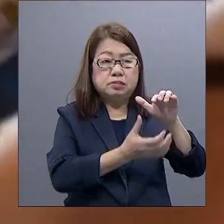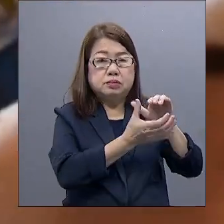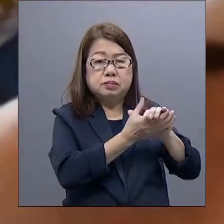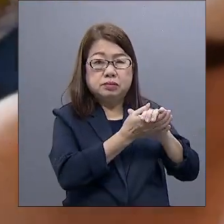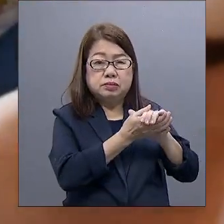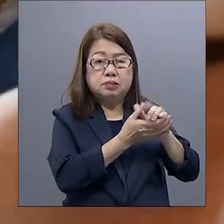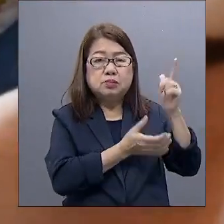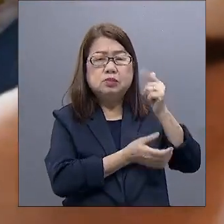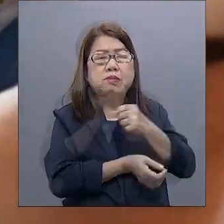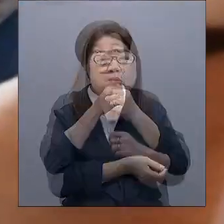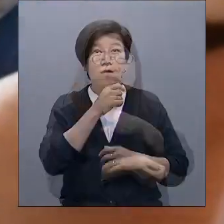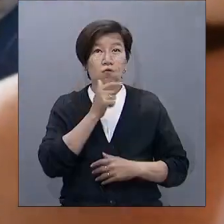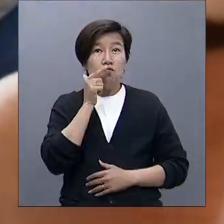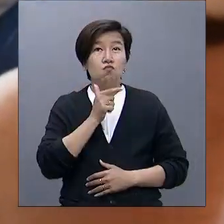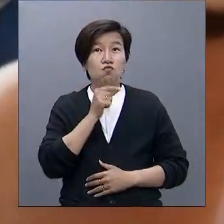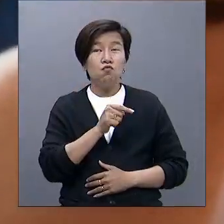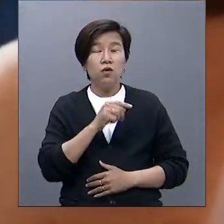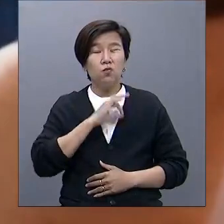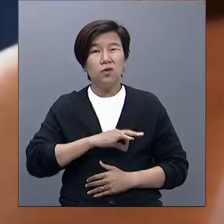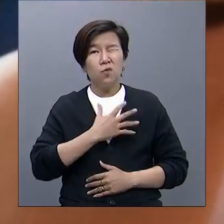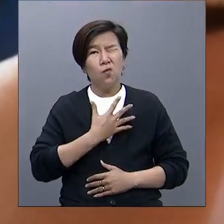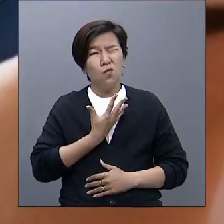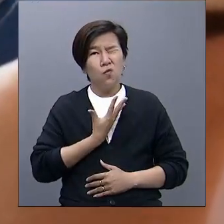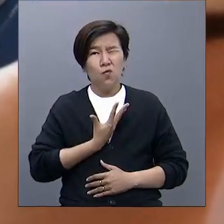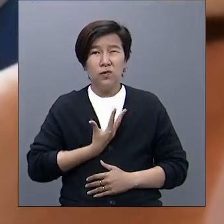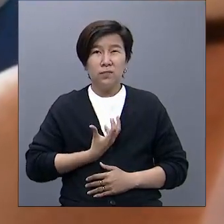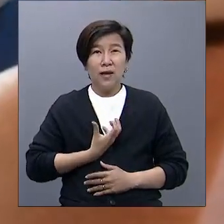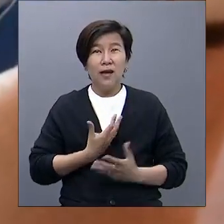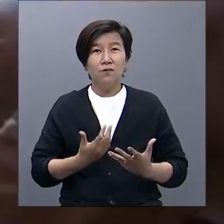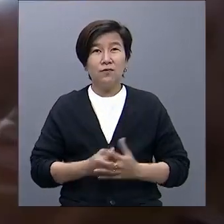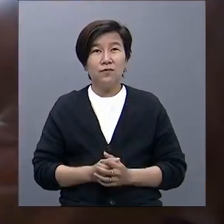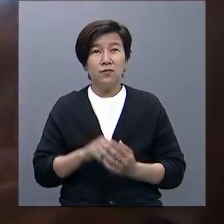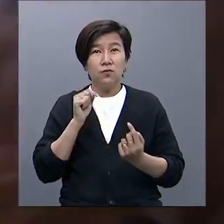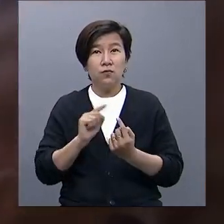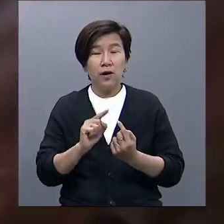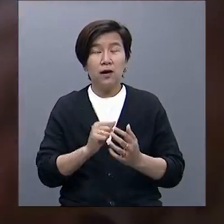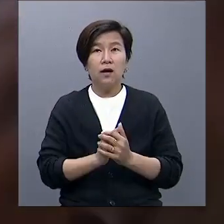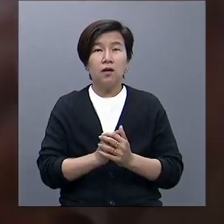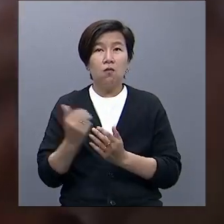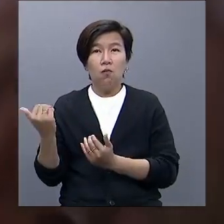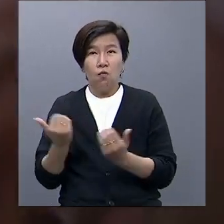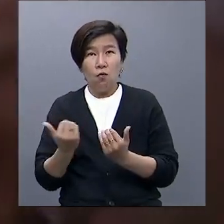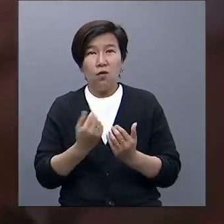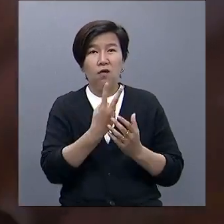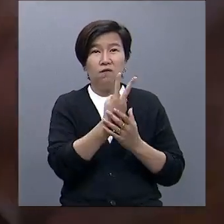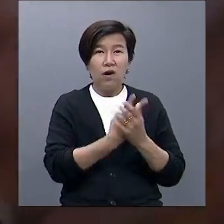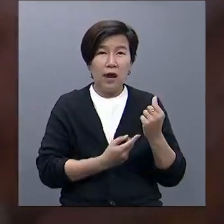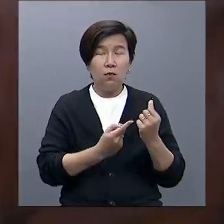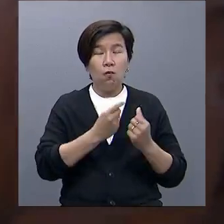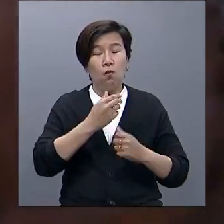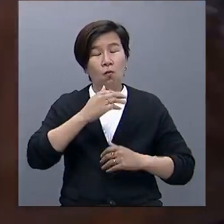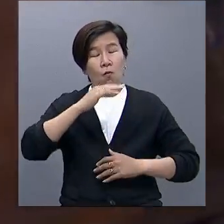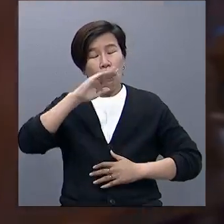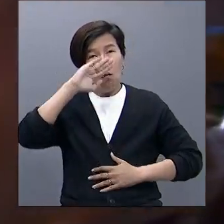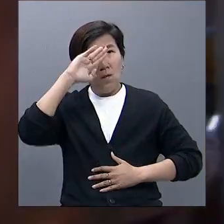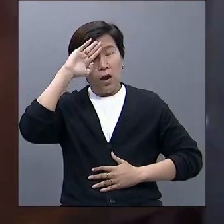ของกุนลุงนนะคะก็ทุกใจมากเลยือทั้ง คือเรีกวาทั้งผัวทงลูต้องมาล้มป่วยกัแบบนี้เธอ